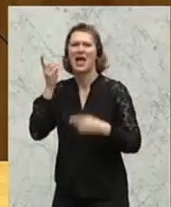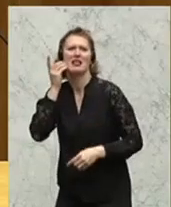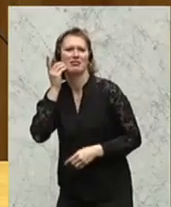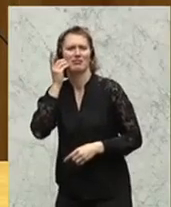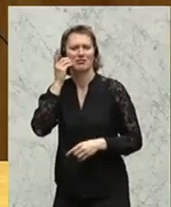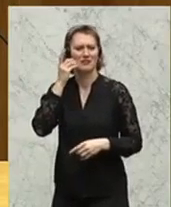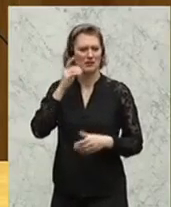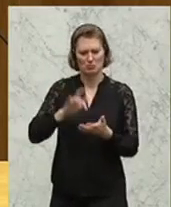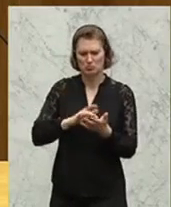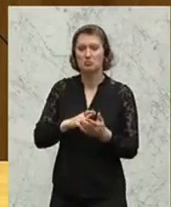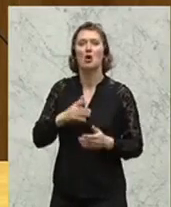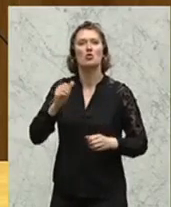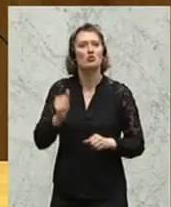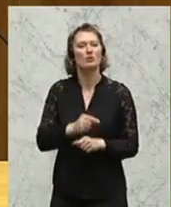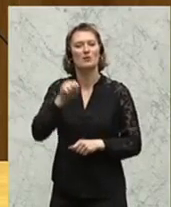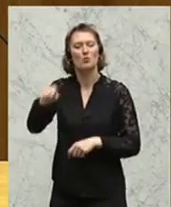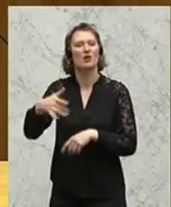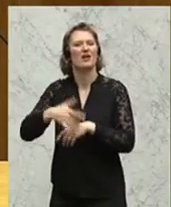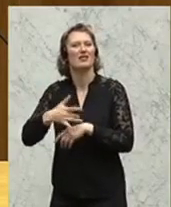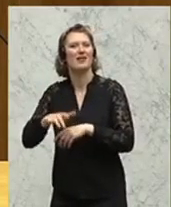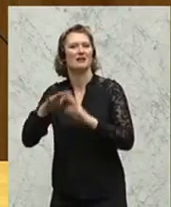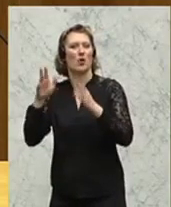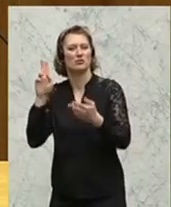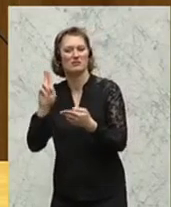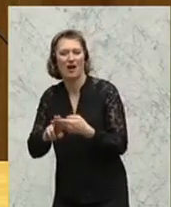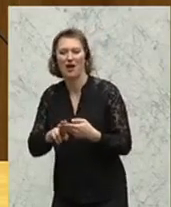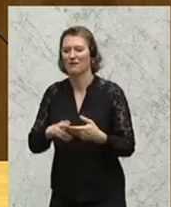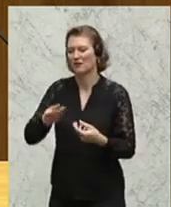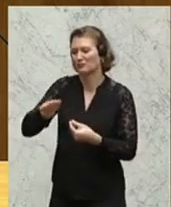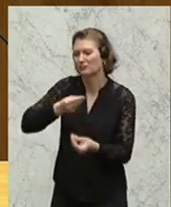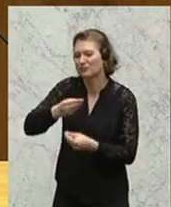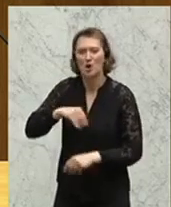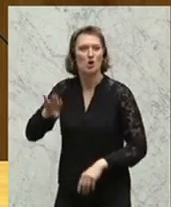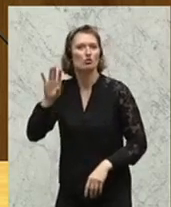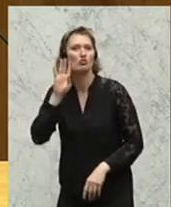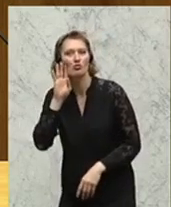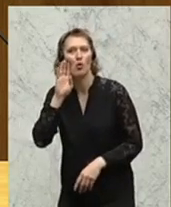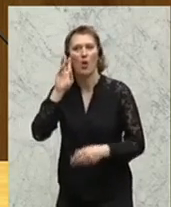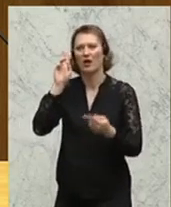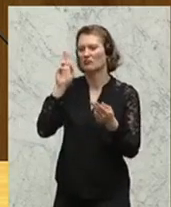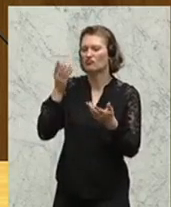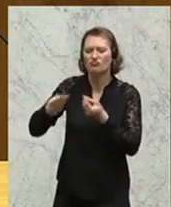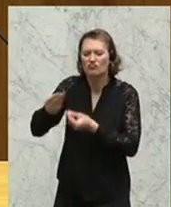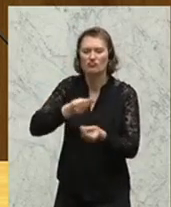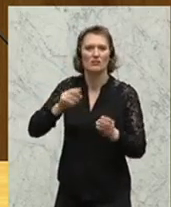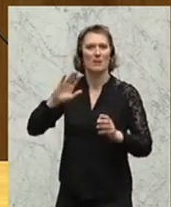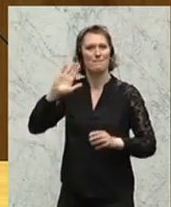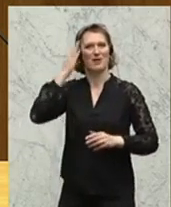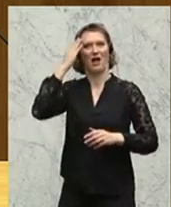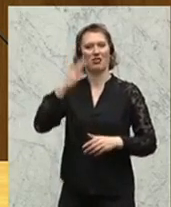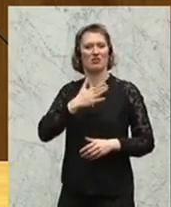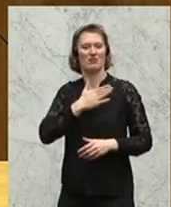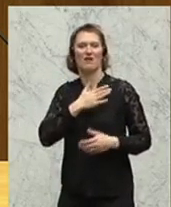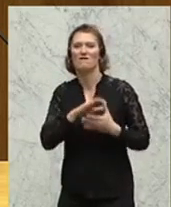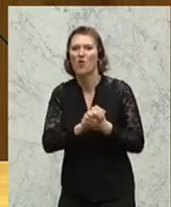Handy gehen die Leute gern zum Wirt, weil man dort reden kann, weil man dort gehört wird, dort, wo sie die Menschen treffen und dort, wo man bekannte